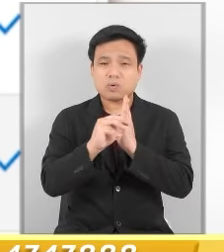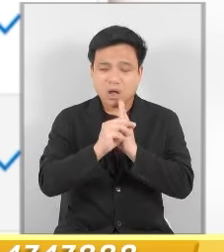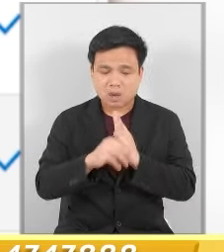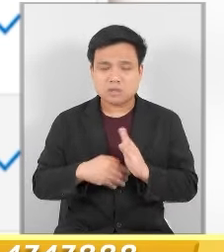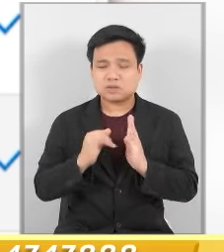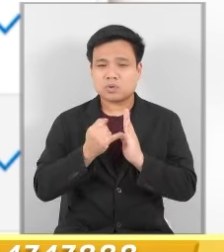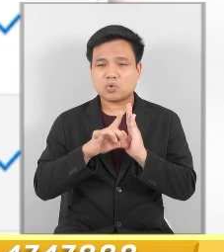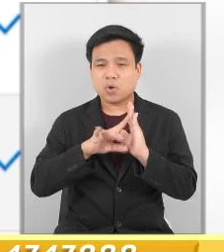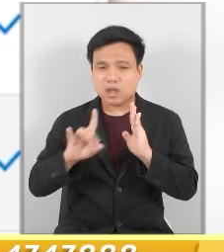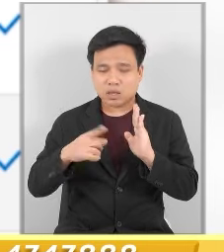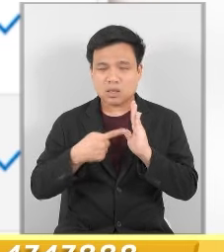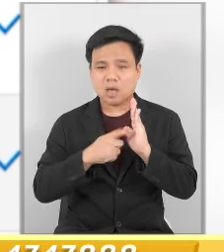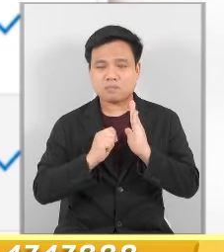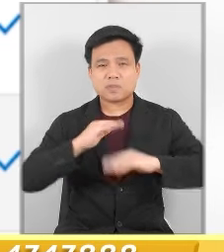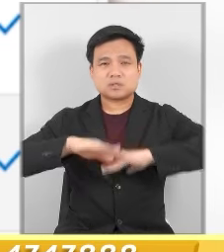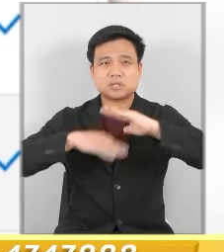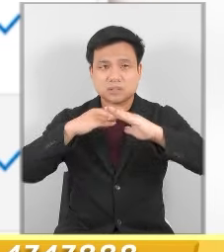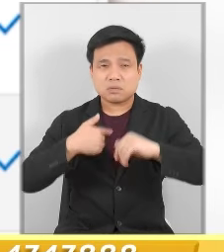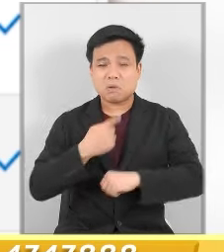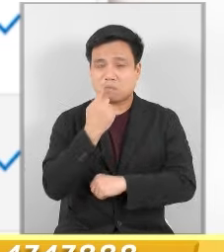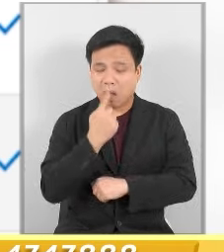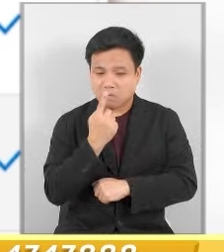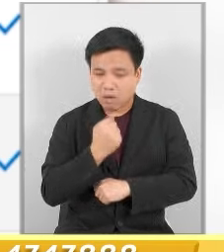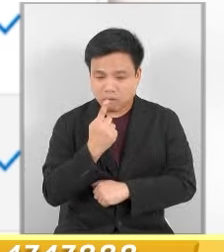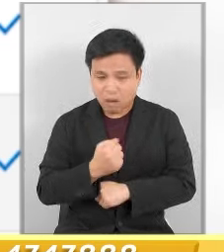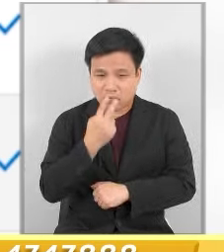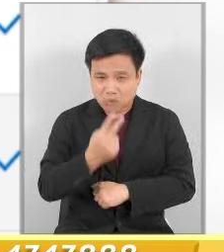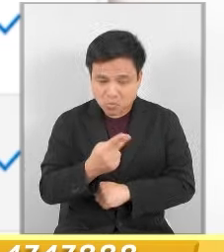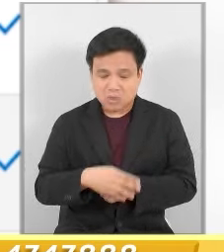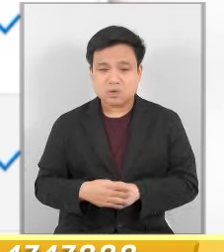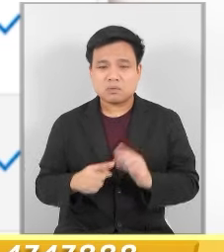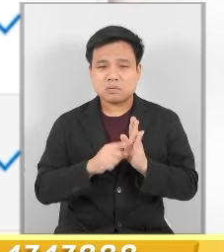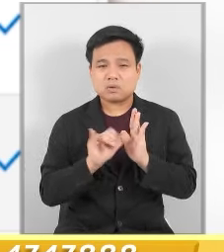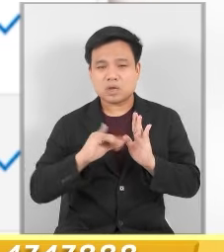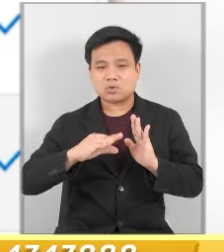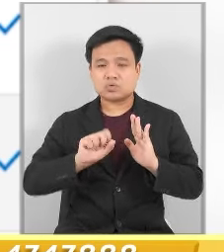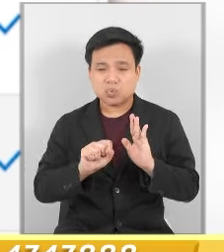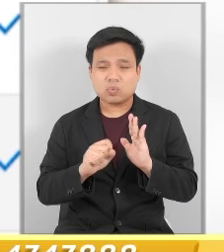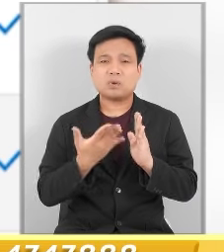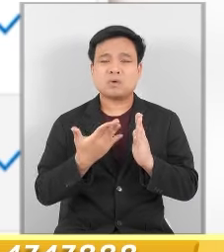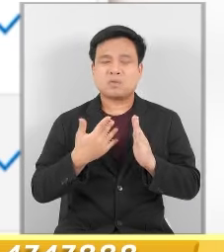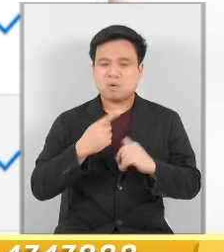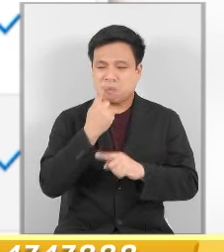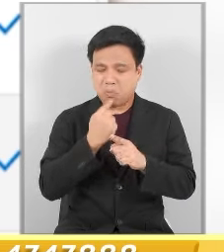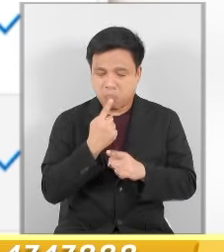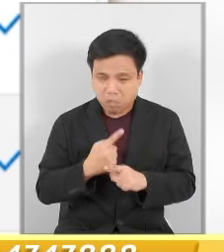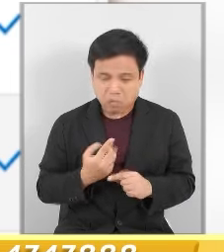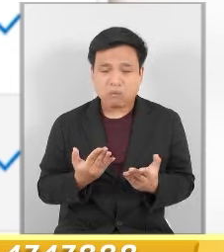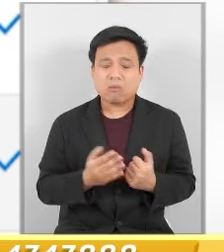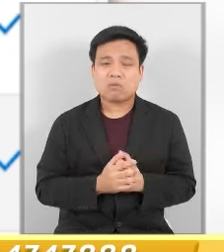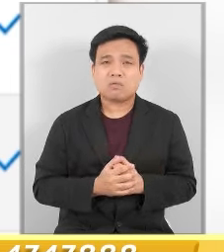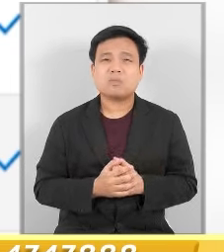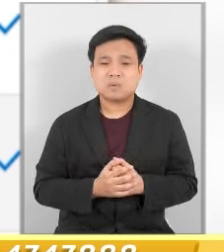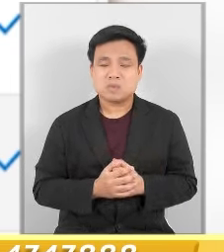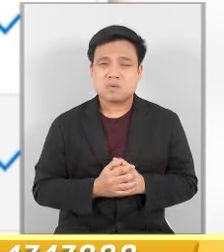อำนาจเจริญสีแดงกันทั่วเลยแล้วก็ยังมียักโสธรอีกด้วยนะครับคือต้องบอกว่าเป็นจังหวัดที่เสี่ยง